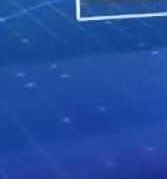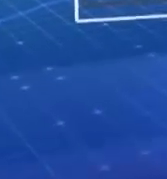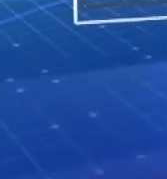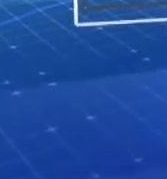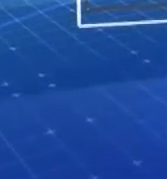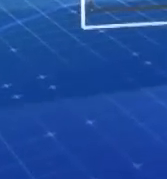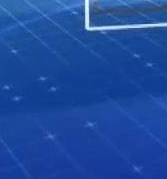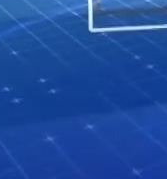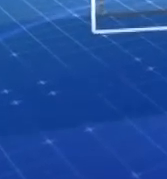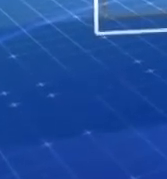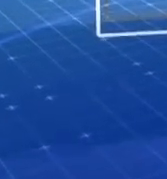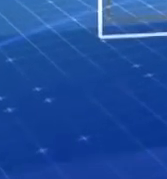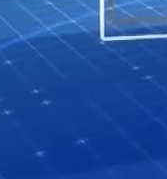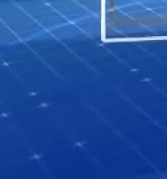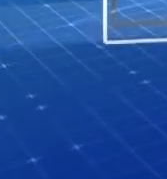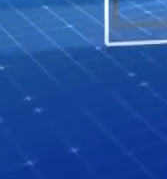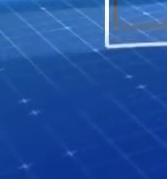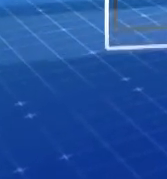saksihan ngayong gabi.